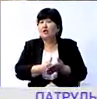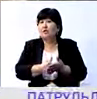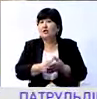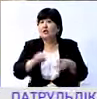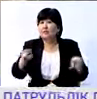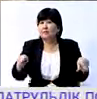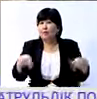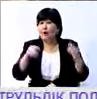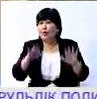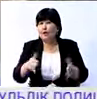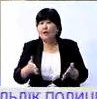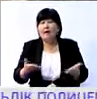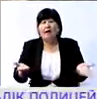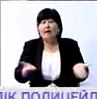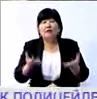орнады.